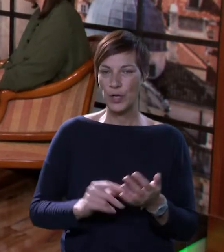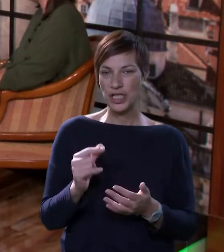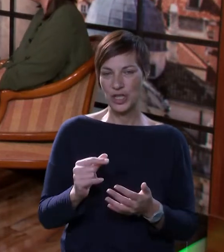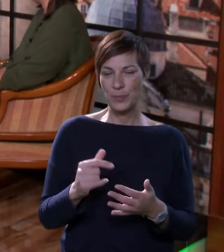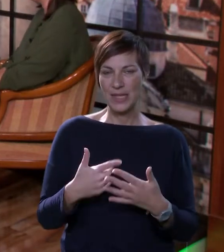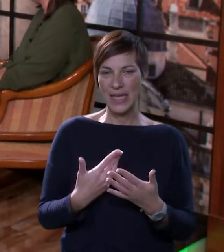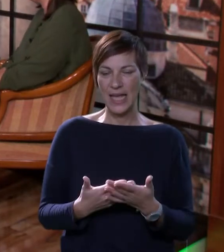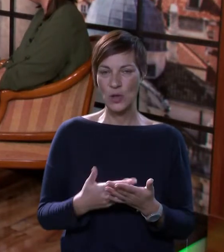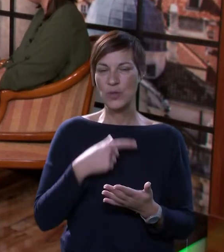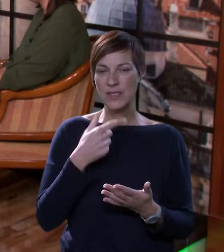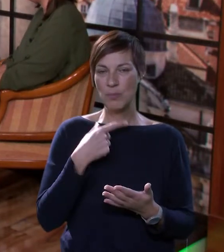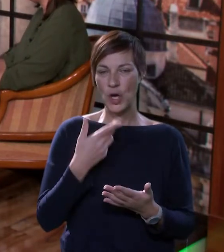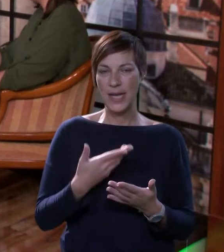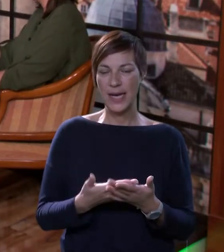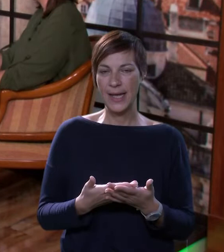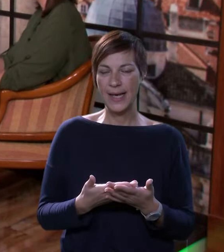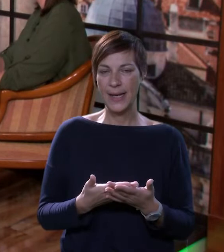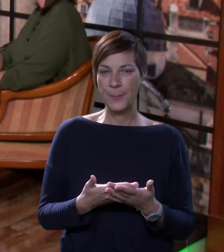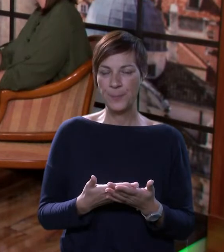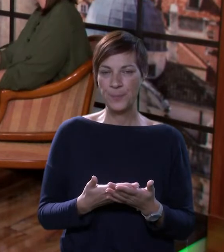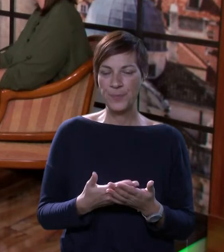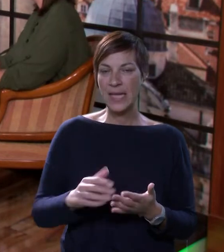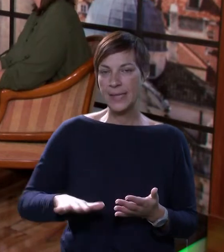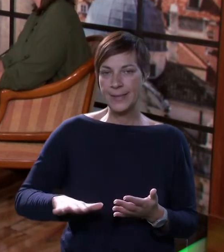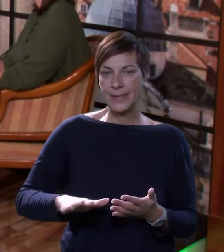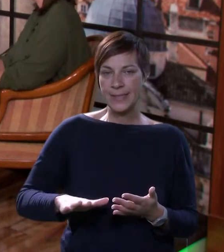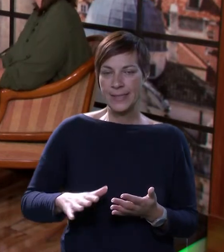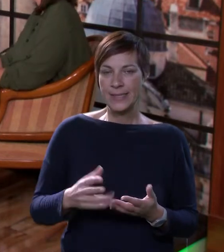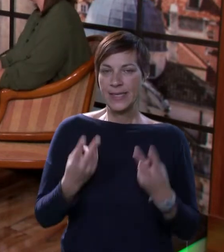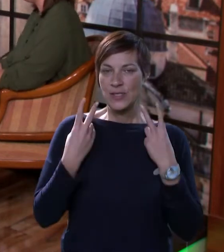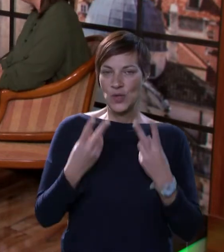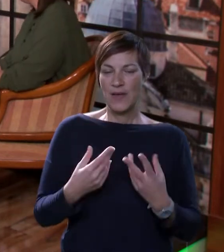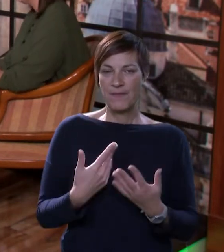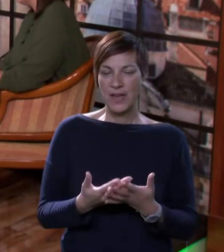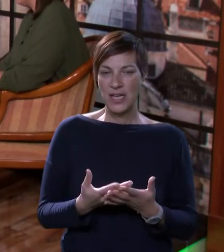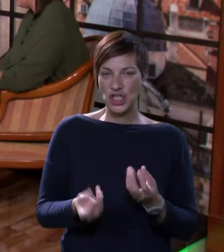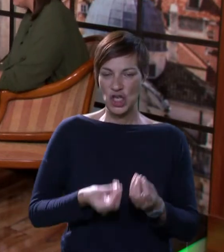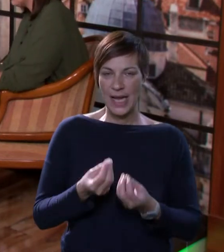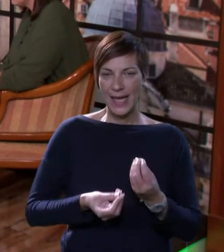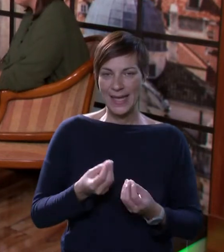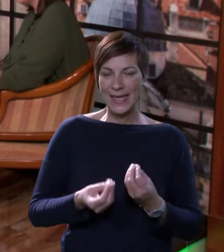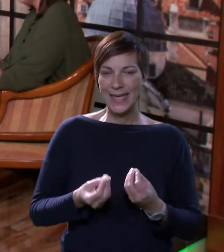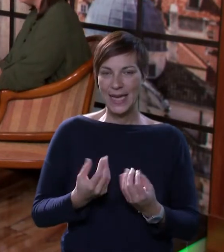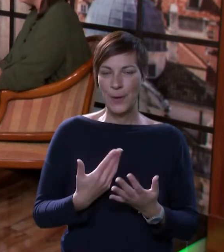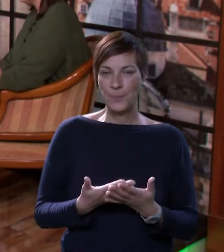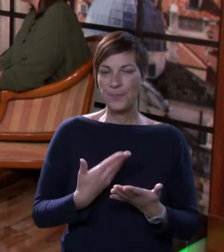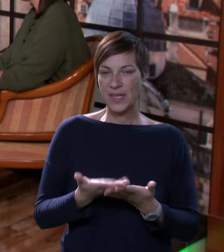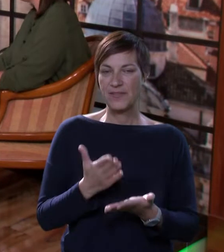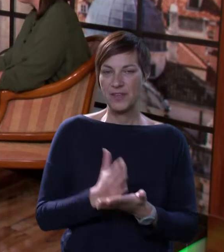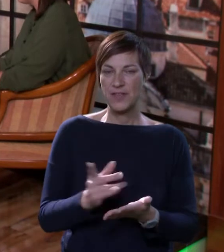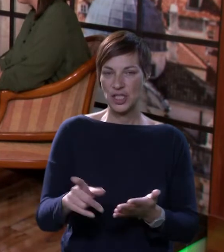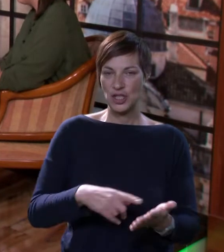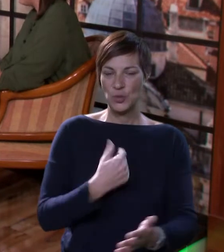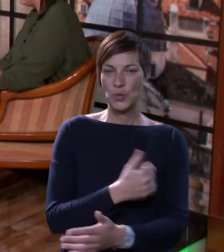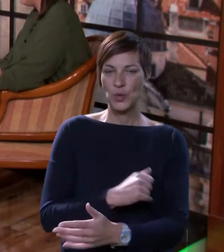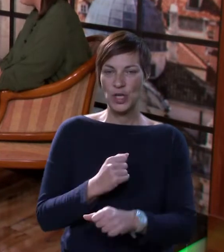dijelu smo rekli da zapravo za djecu je vrlo bitna igra. Vi već